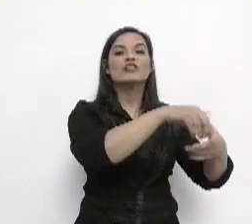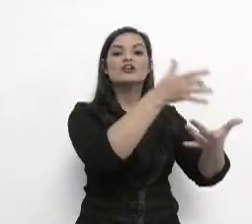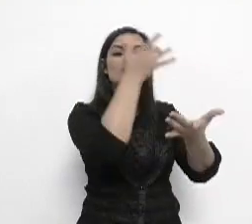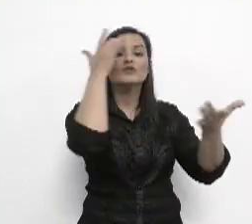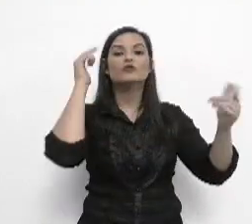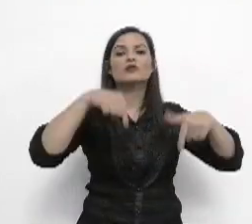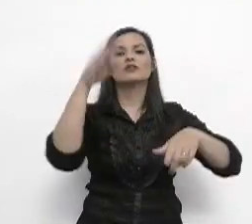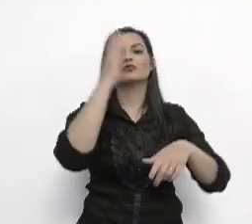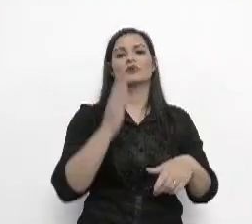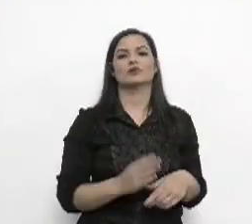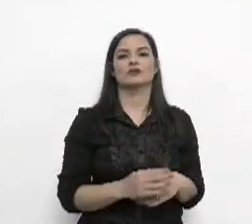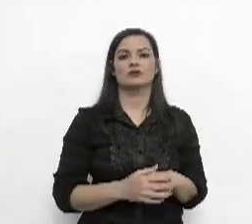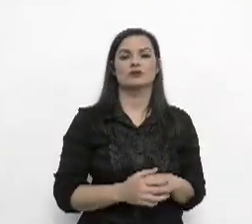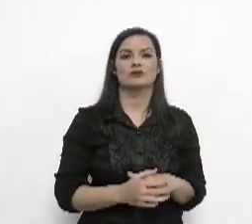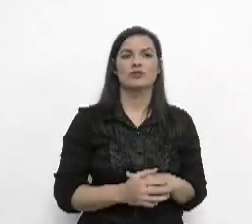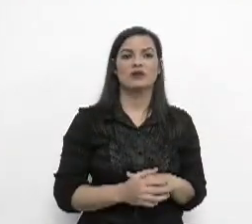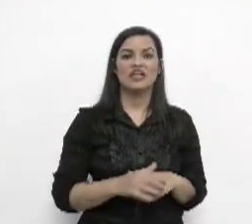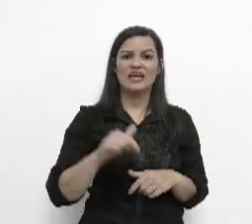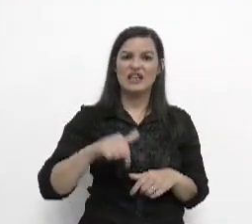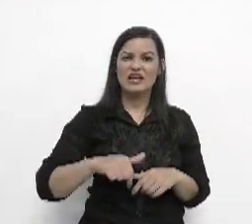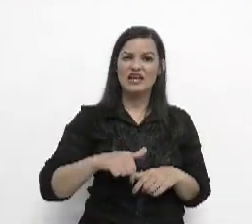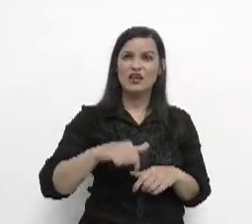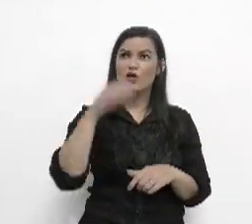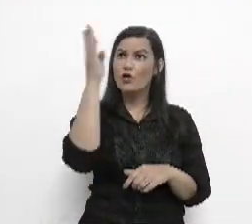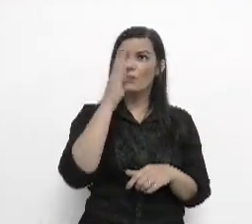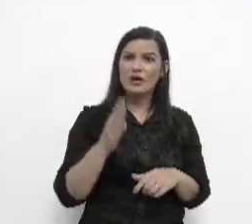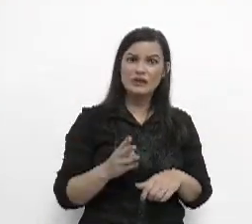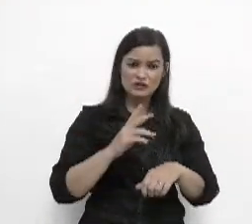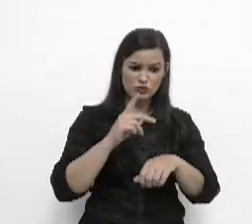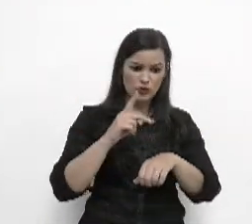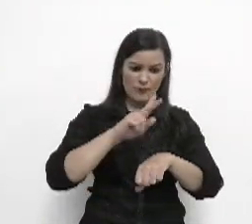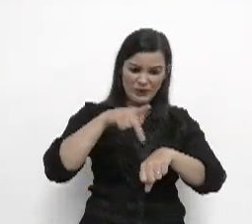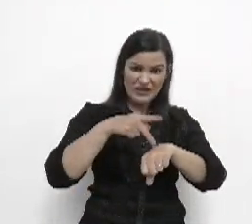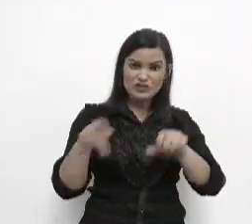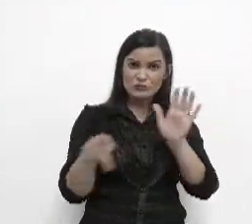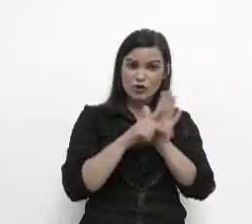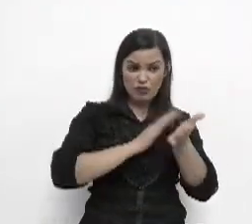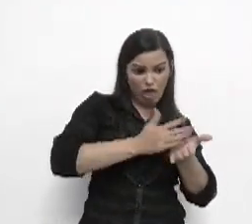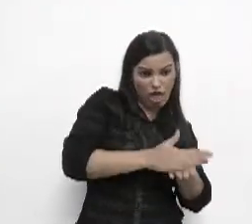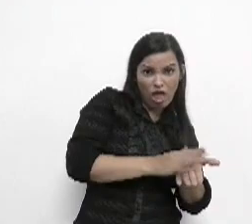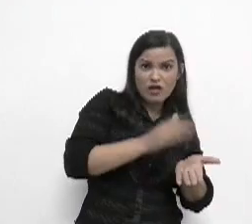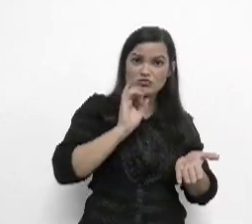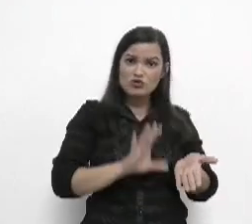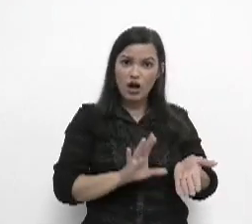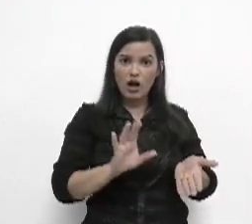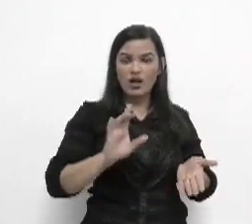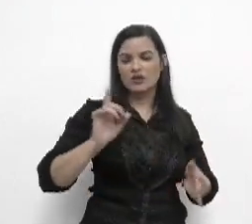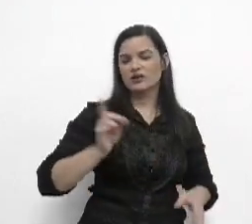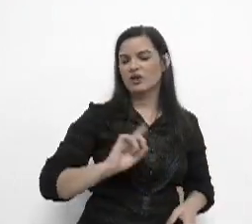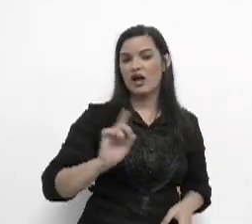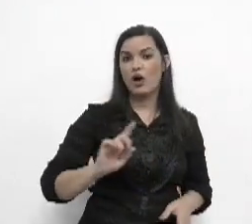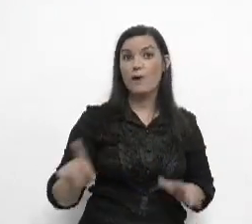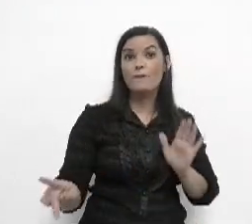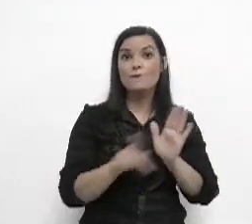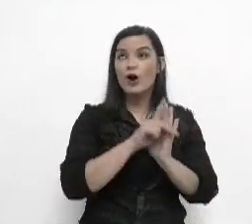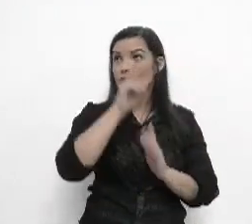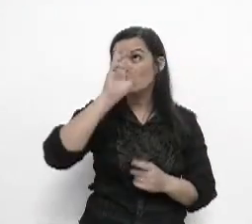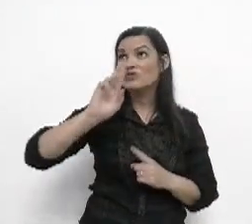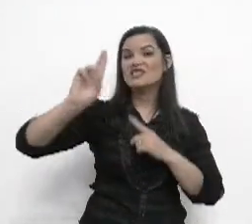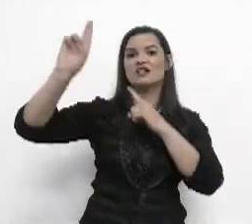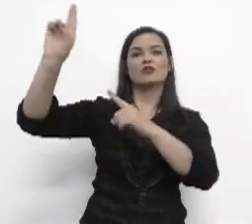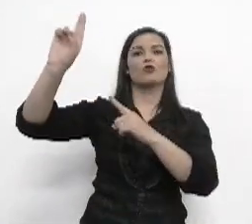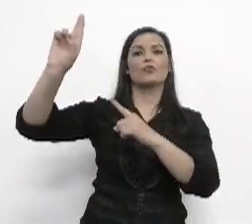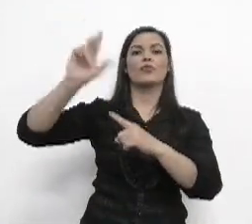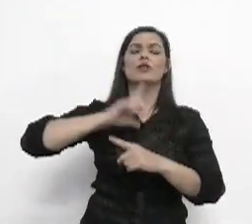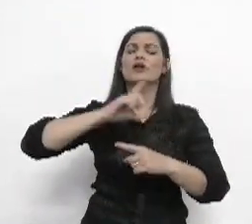되게 하십시오. Que o Brasil não seja um país do samba, mas seja o país do Senhor. 하나님이 그 일에 여러분을 부르셨습니다. Eu tenho certeza que Deus